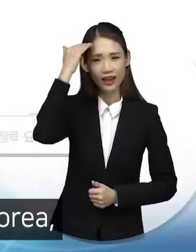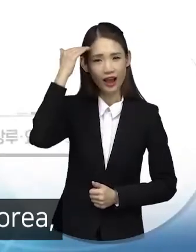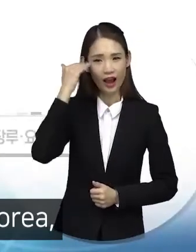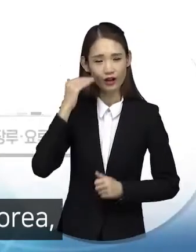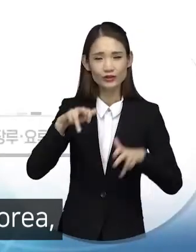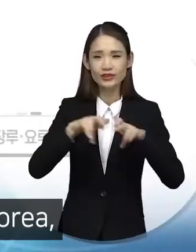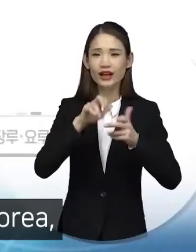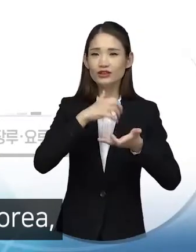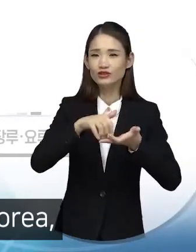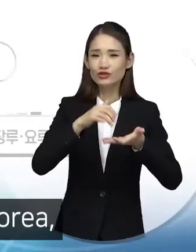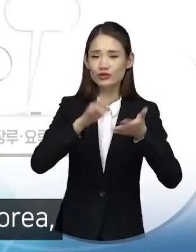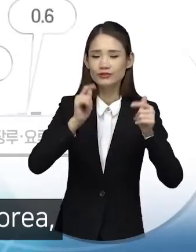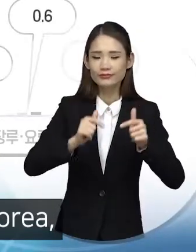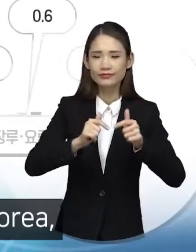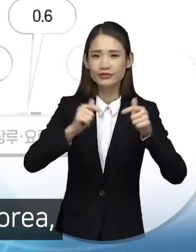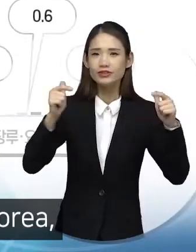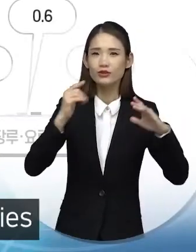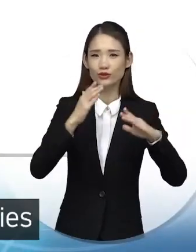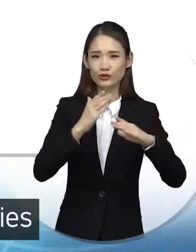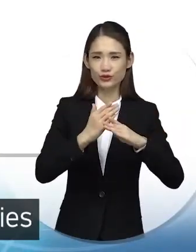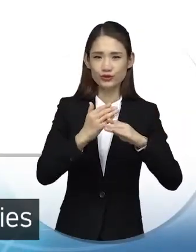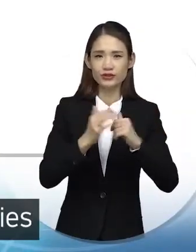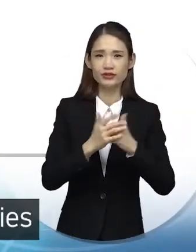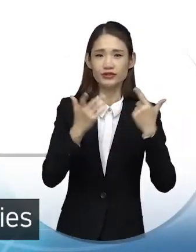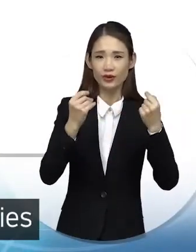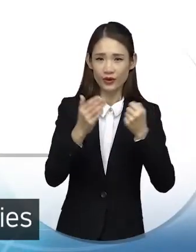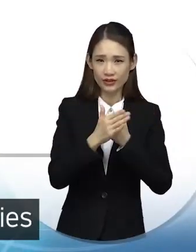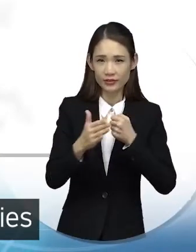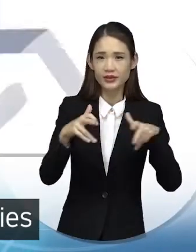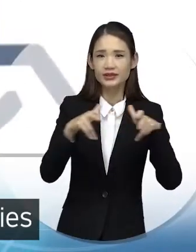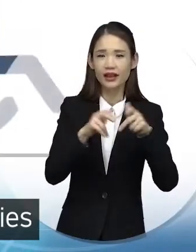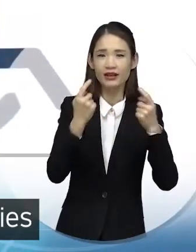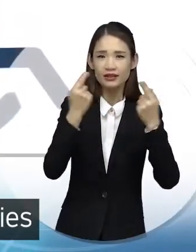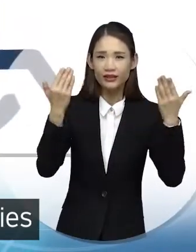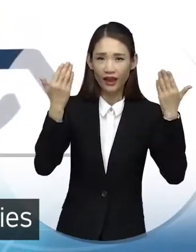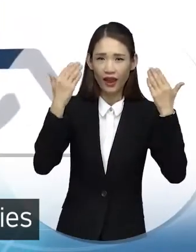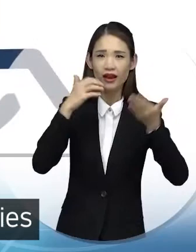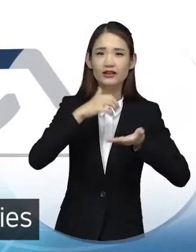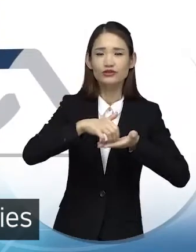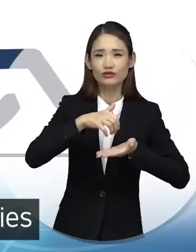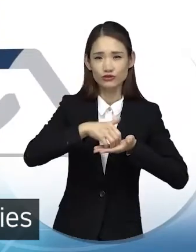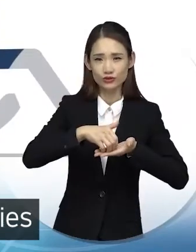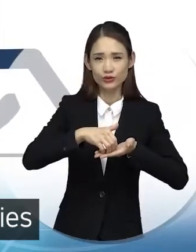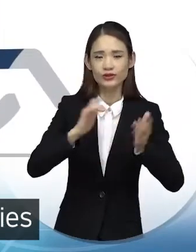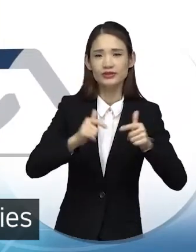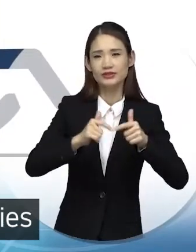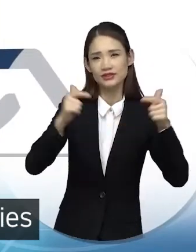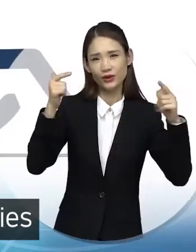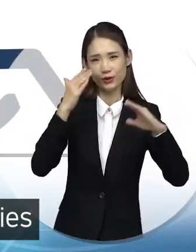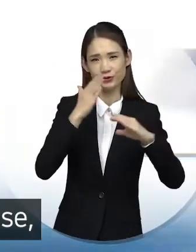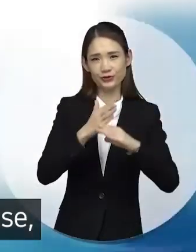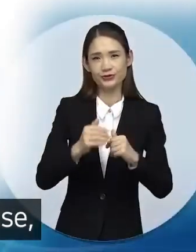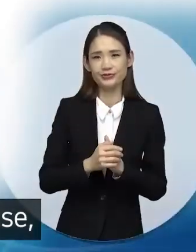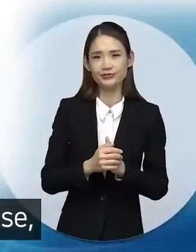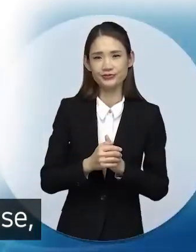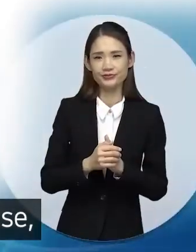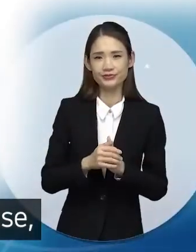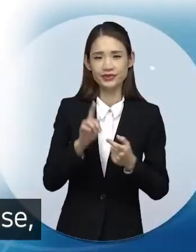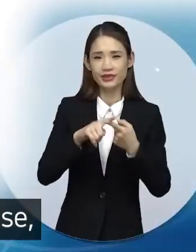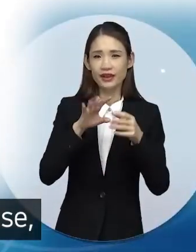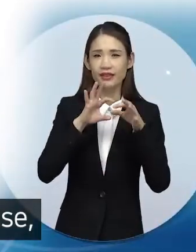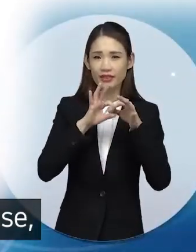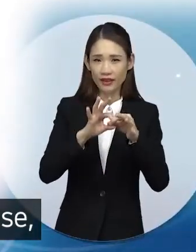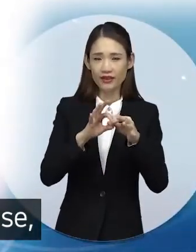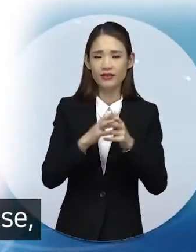우리나라의 장애인 수는 꾸준히 늘어나고 있으며 그런 만큼 장애 대학생의 수도 지속적으로 증가하고 있습니다.